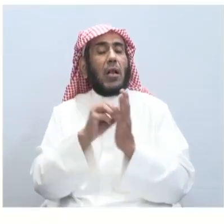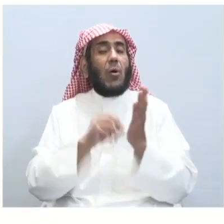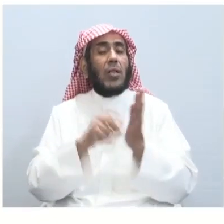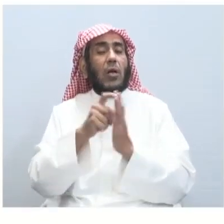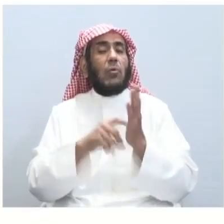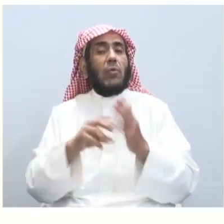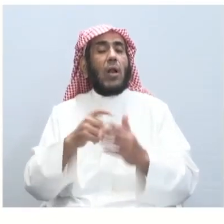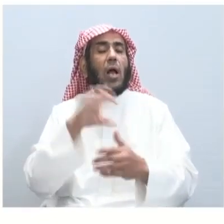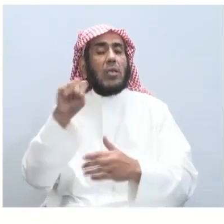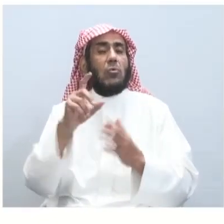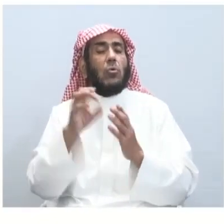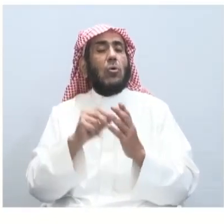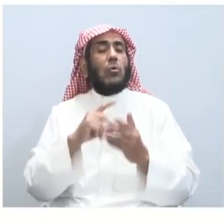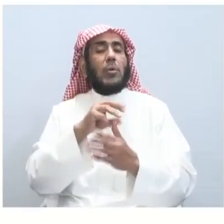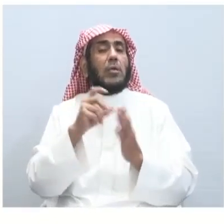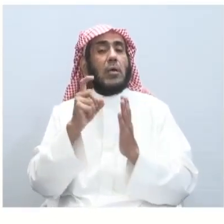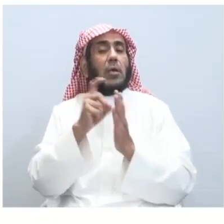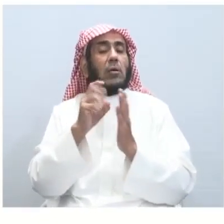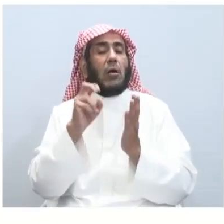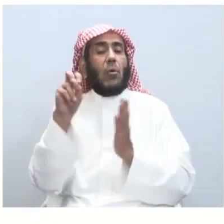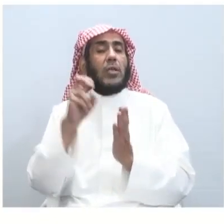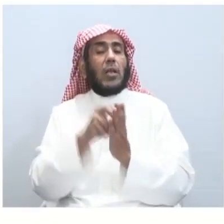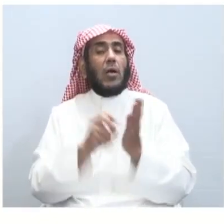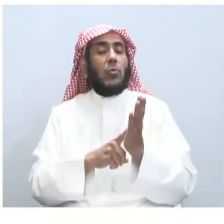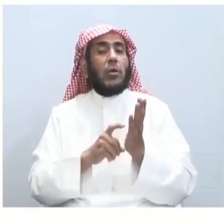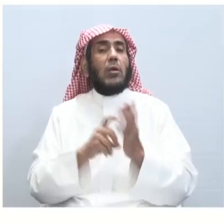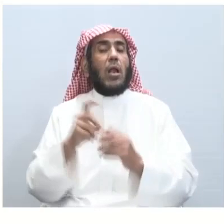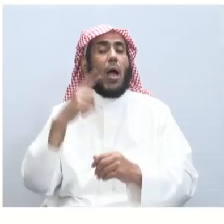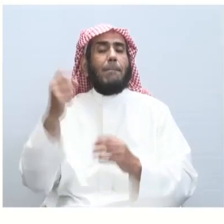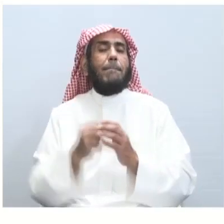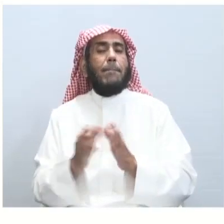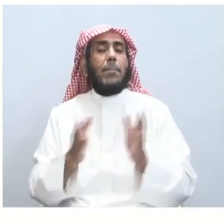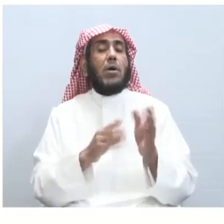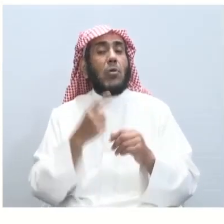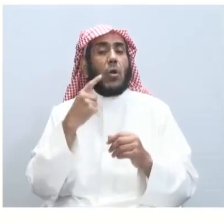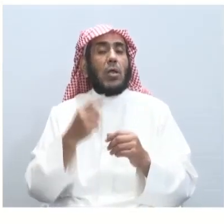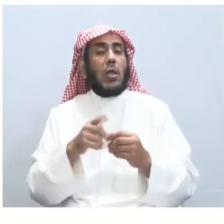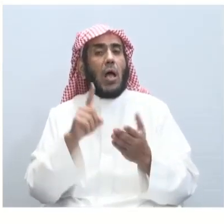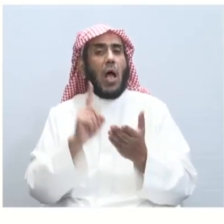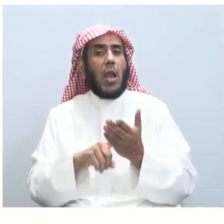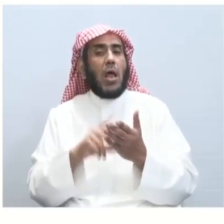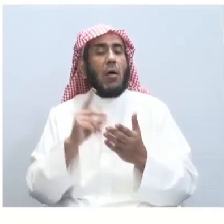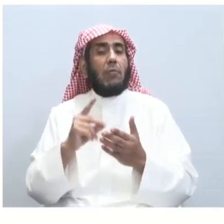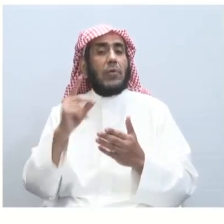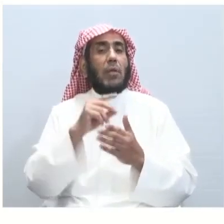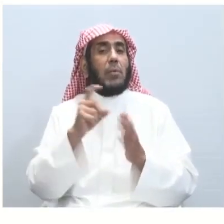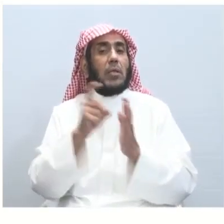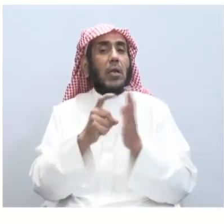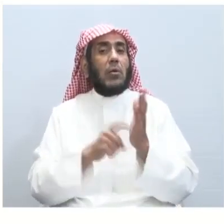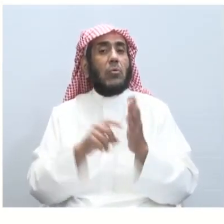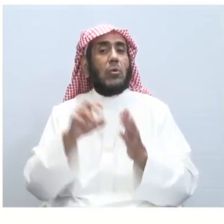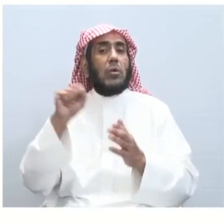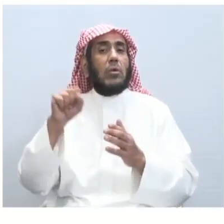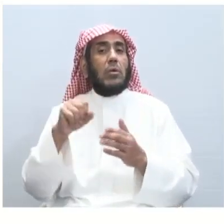القانونيه في القانون الخاص وطبيعه القانون القواعد القانون في القانون العام فنلاحظ ان في طبيعه القانون الخاص